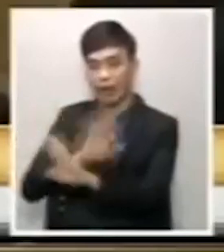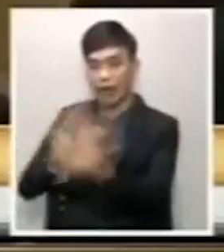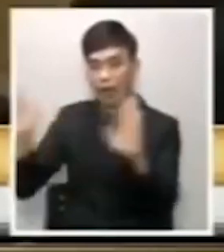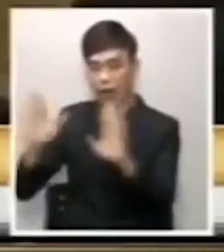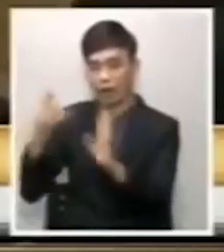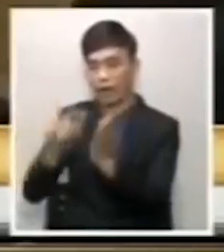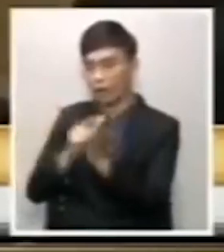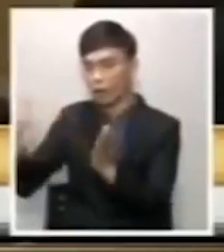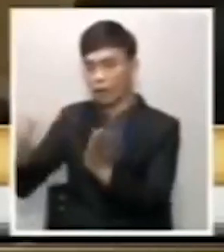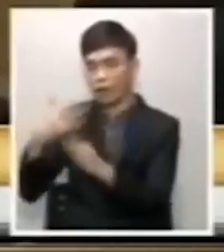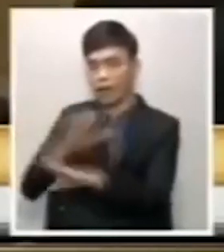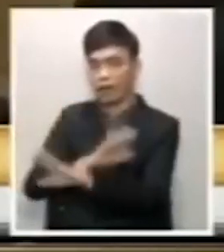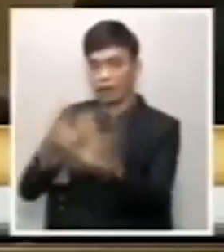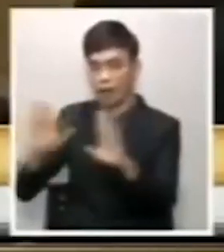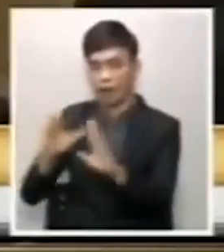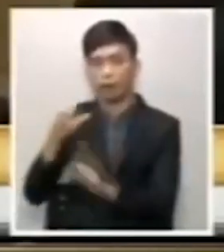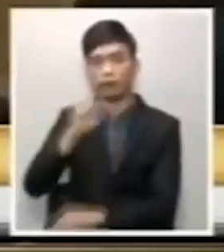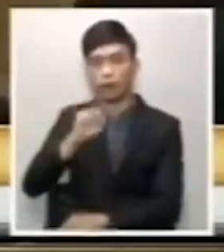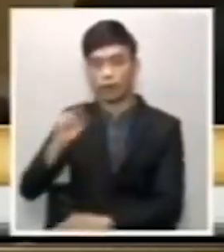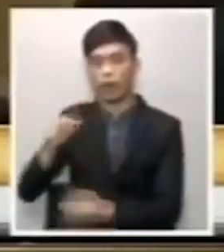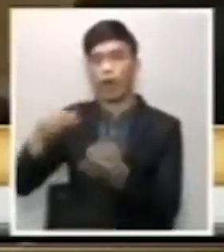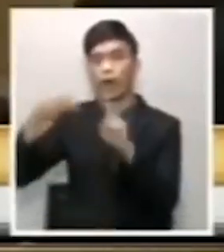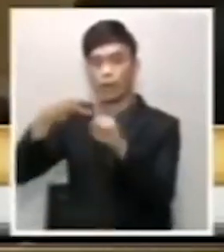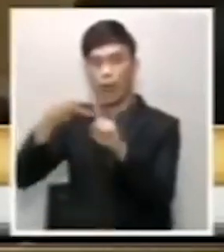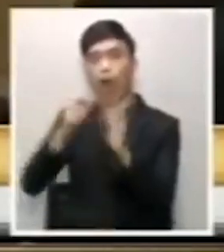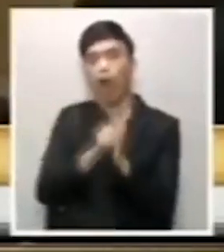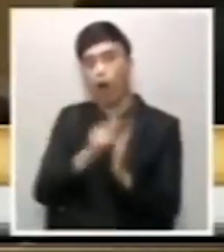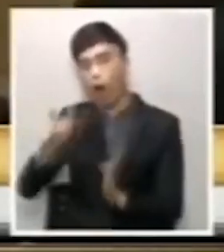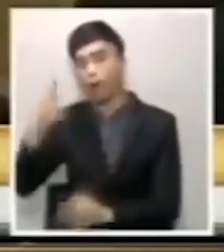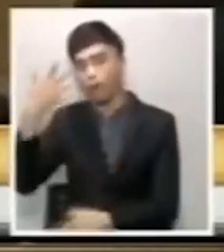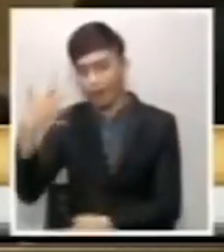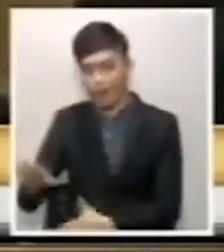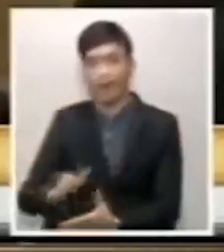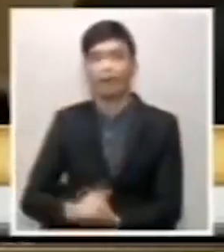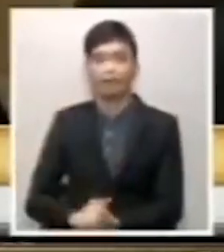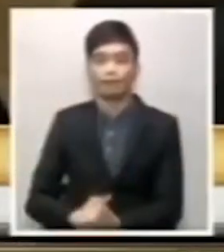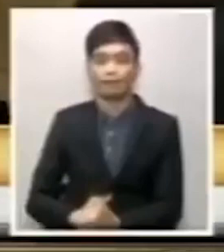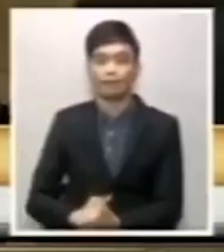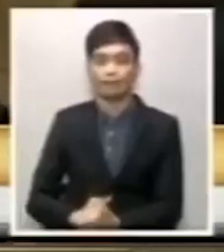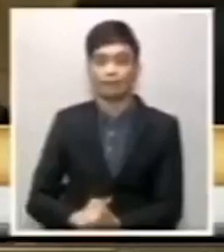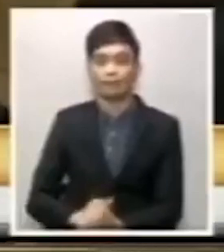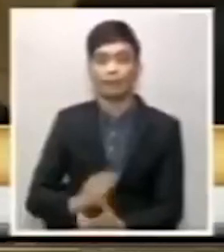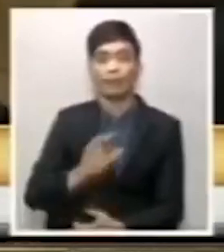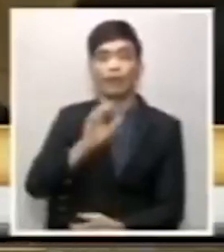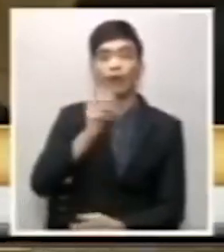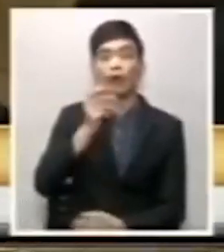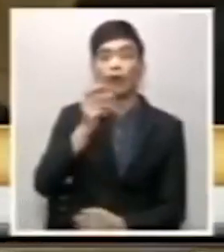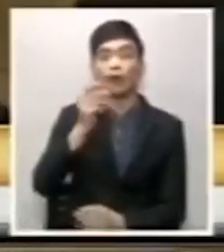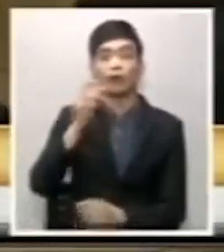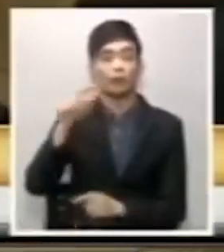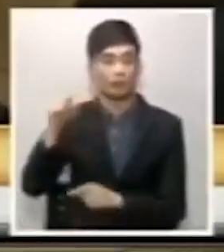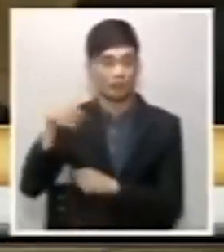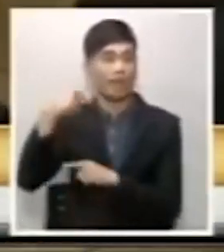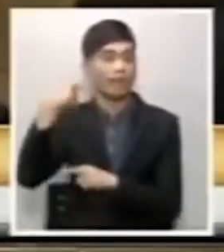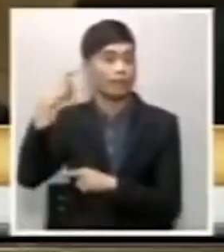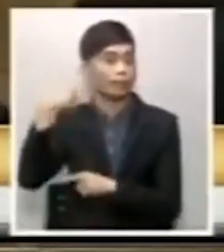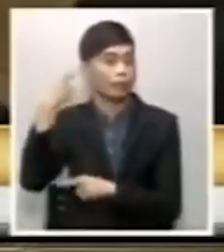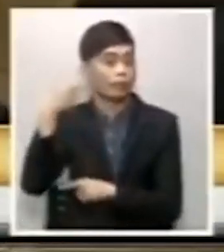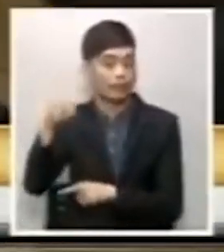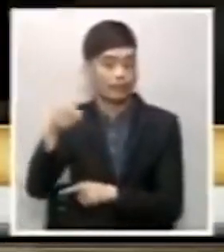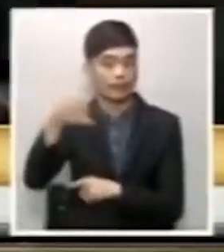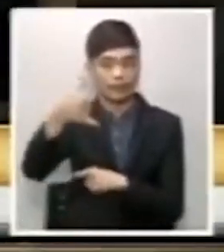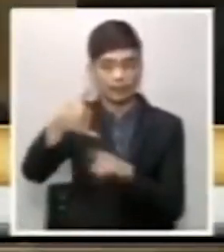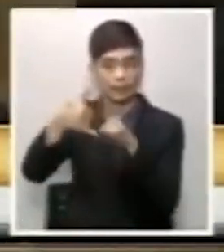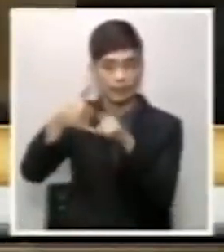ป็นอดีตส.ส.ของสักทีเดียวนะครับคือออกจากพรรคอนาคตใหม่ไปแล้วเนี่ยคุณศรีนวลบุญลือเนี่ยฮะต้องขออภัย